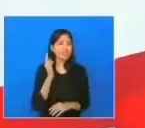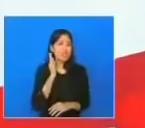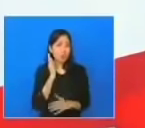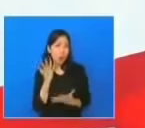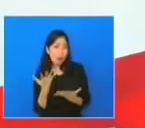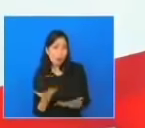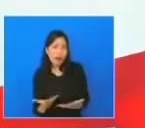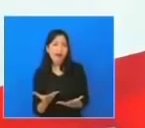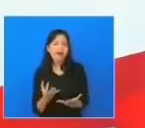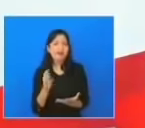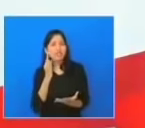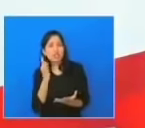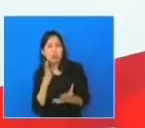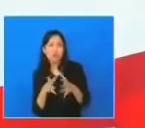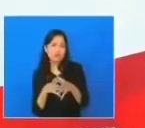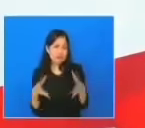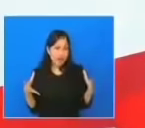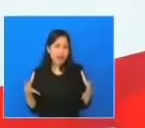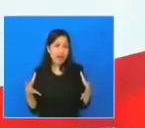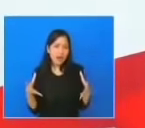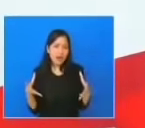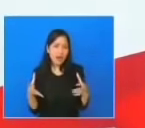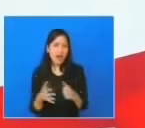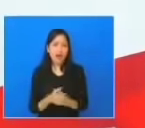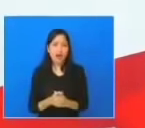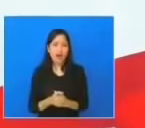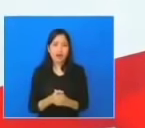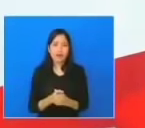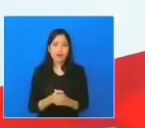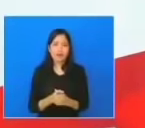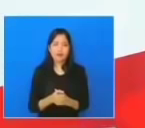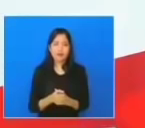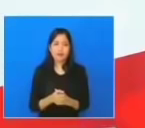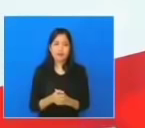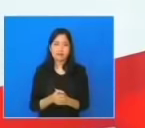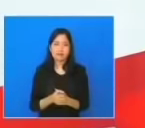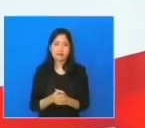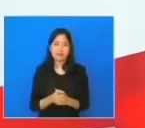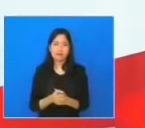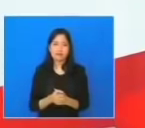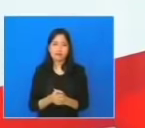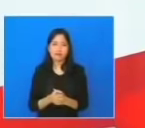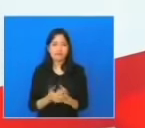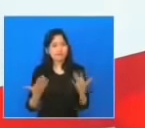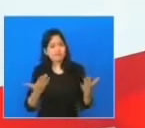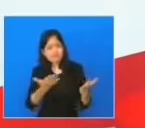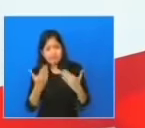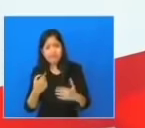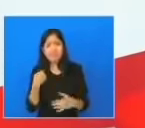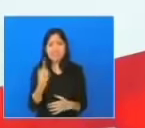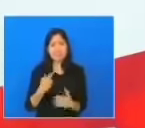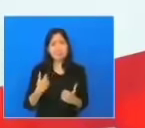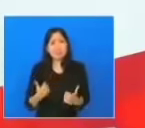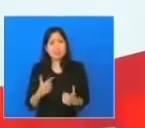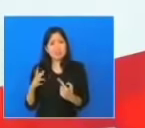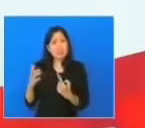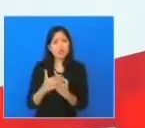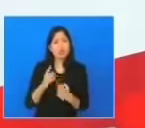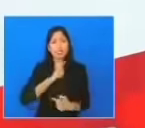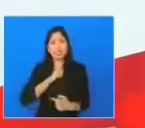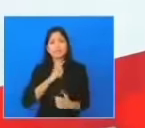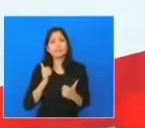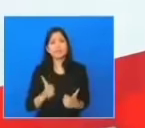Resikonya akan semakin besar. Oleh karena itu, mari kita bisa melindungi diri kita